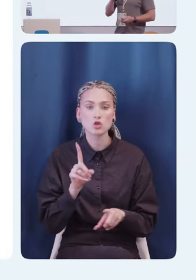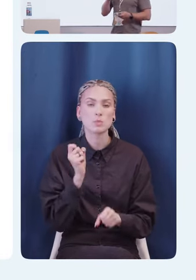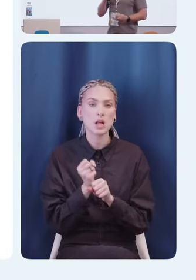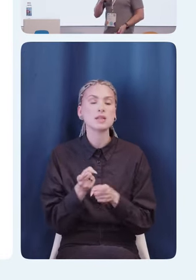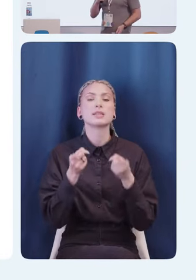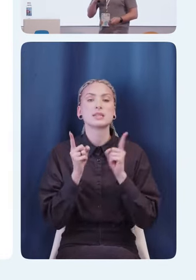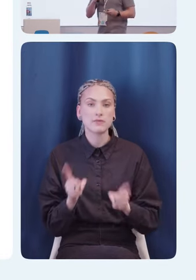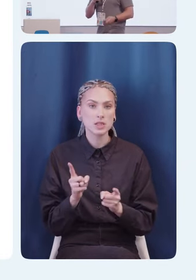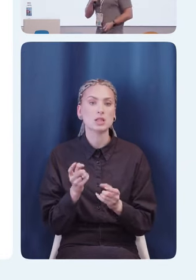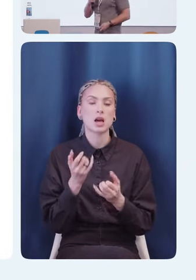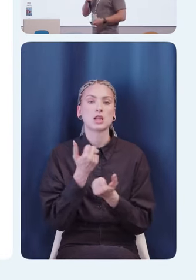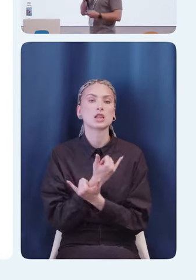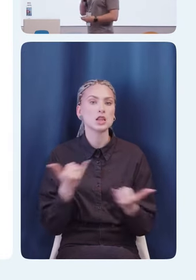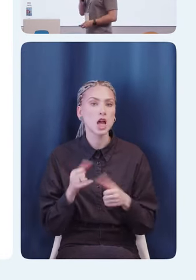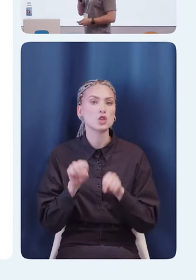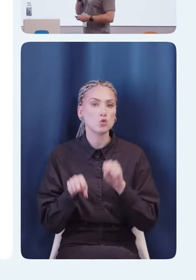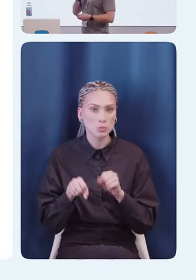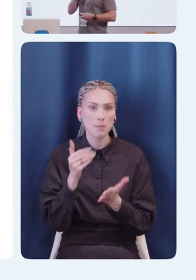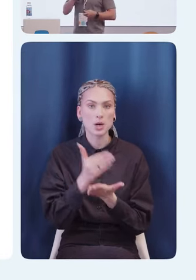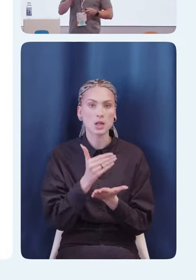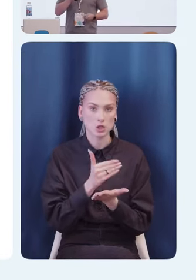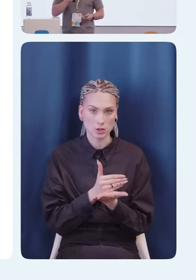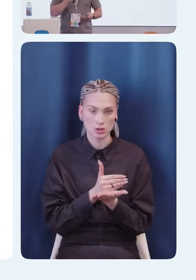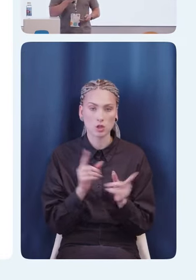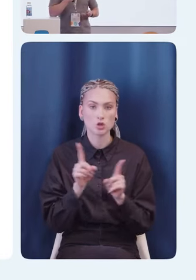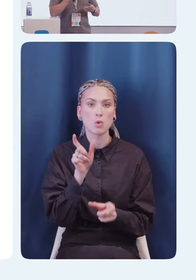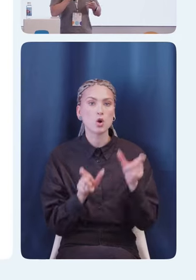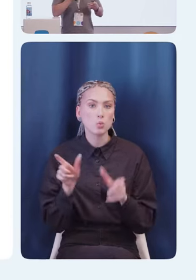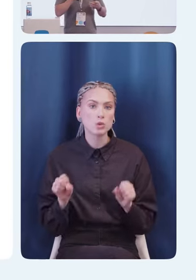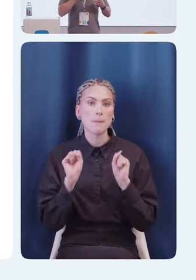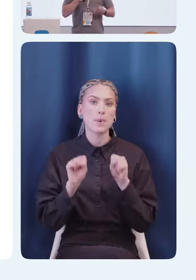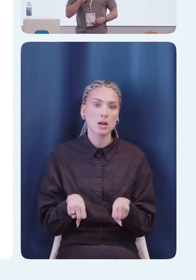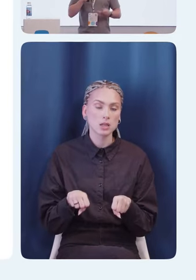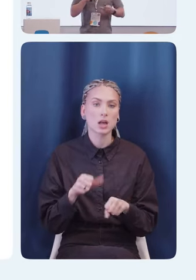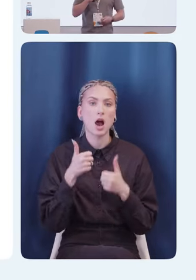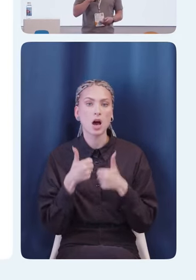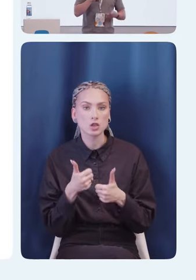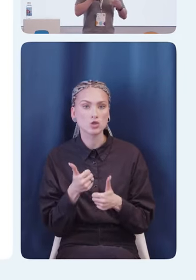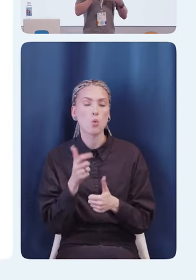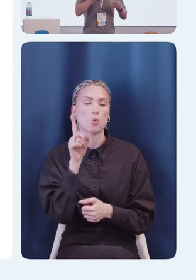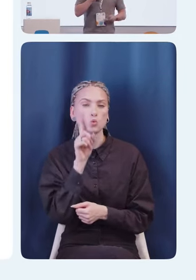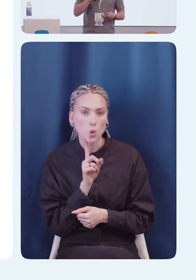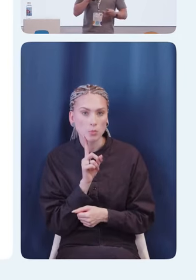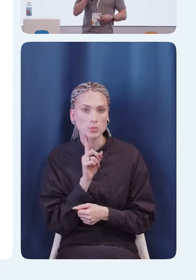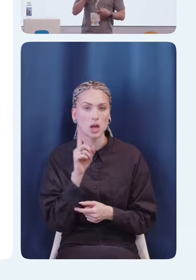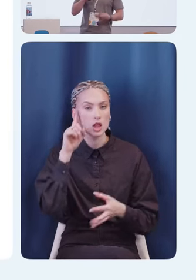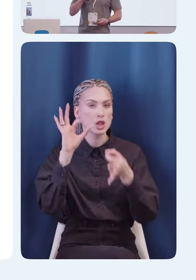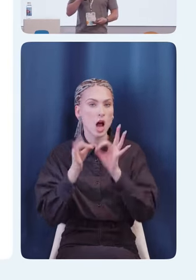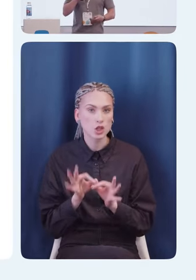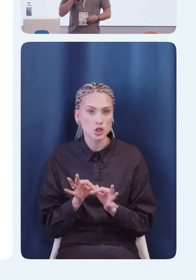действительно доступным приложение. То есть для того, чтобы люди могли хорошо, удобно и логично с